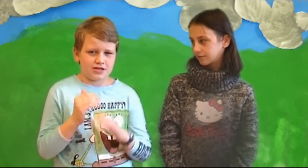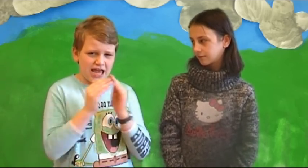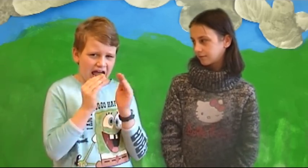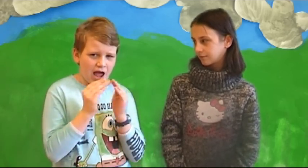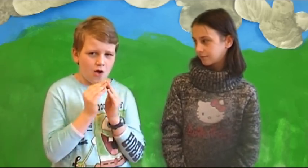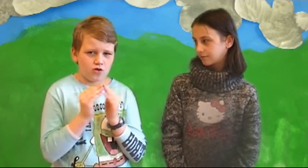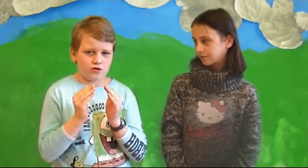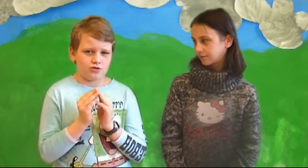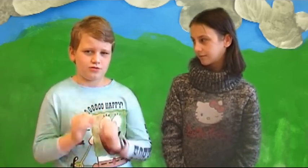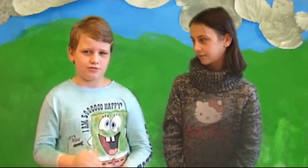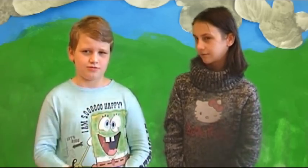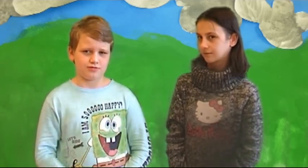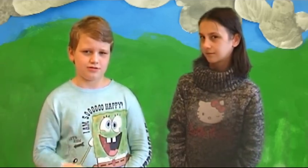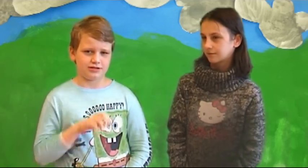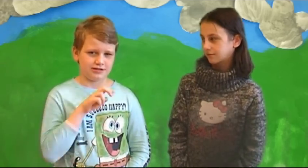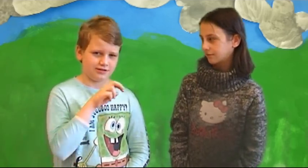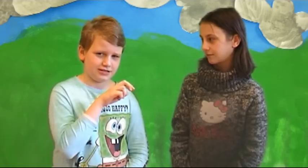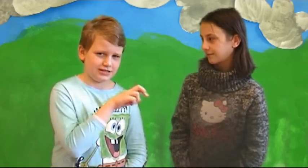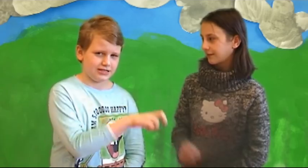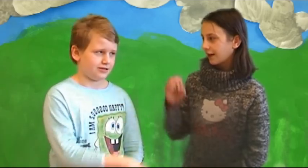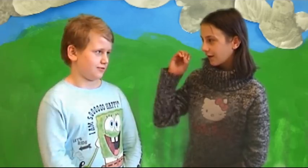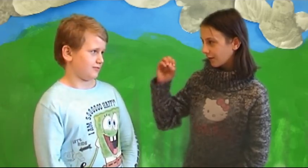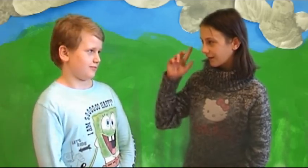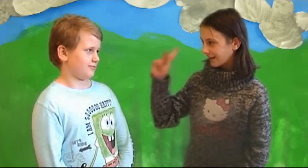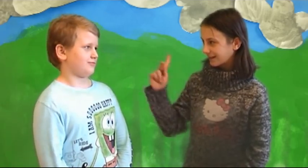Komm, gehen wir zu mir nach Hause.